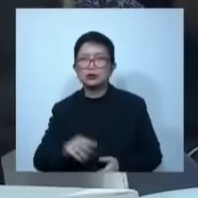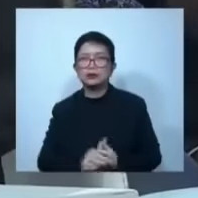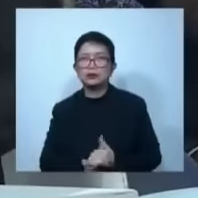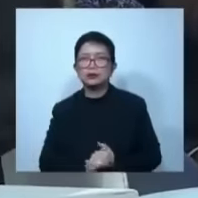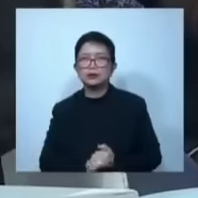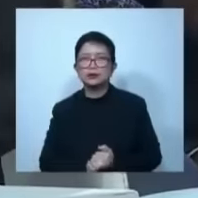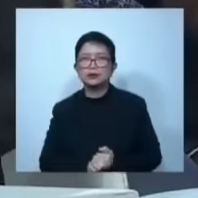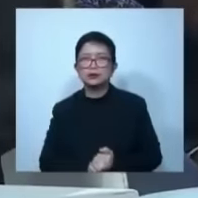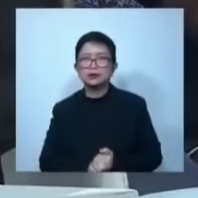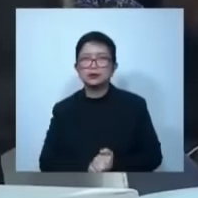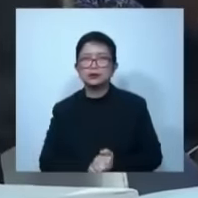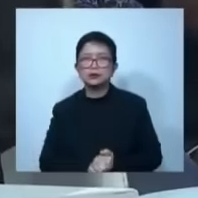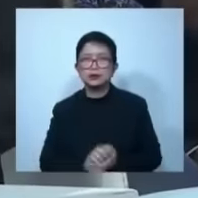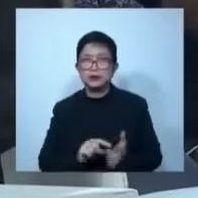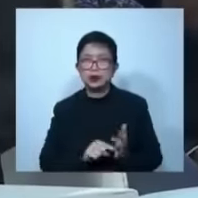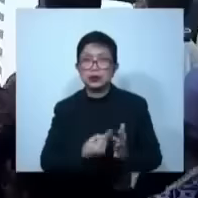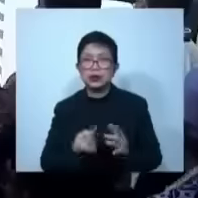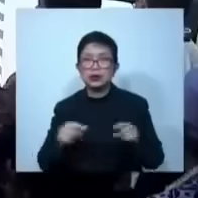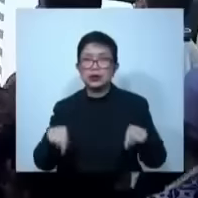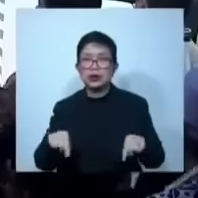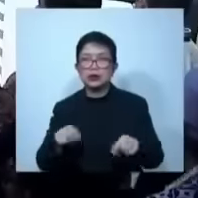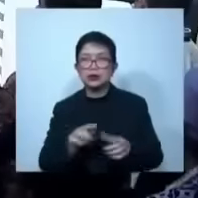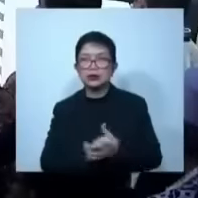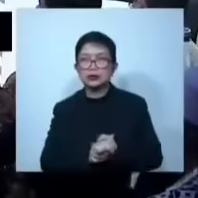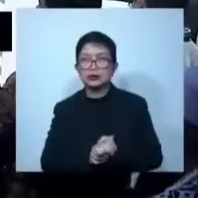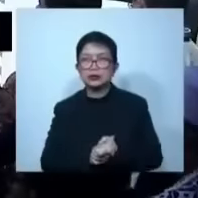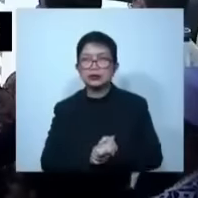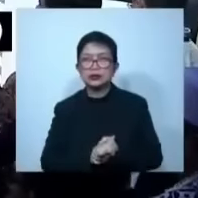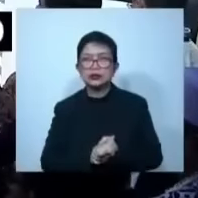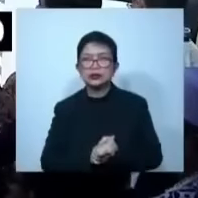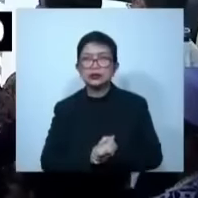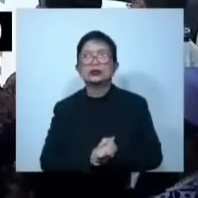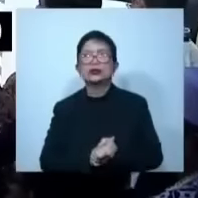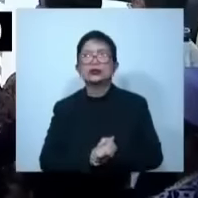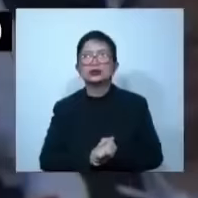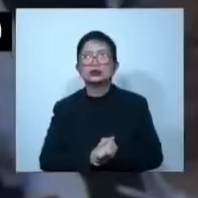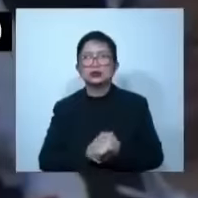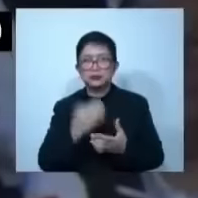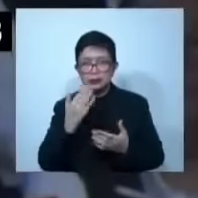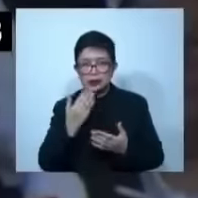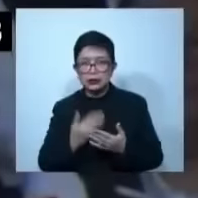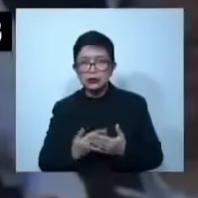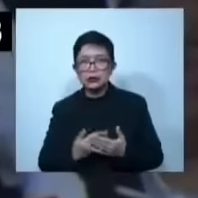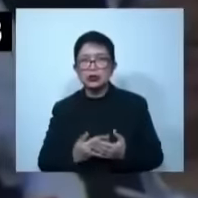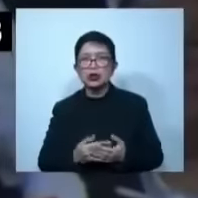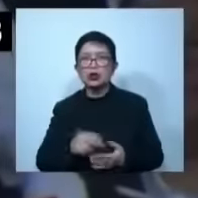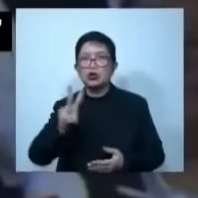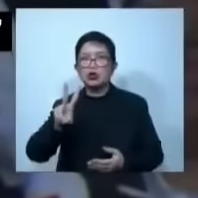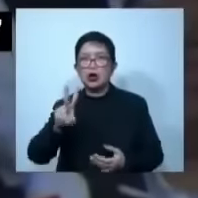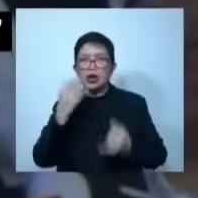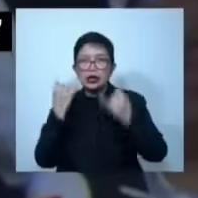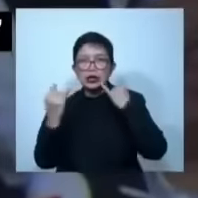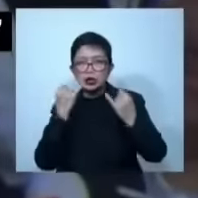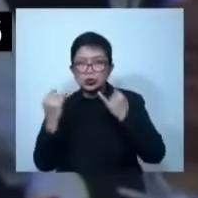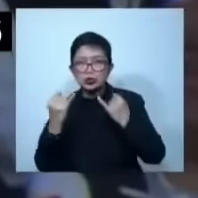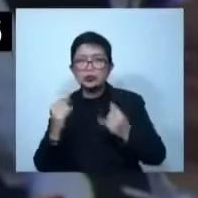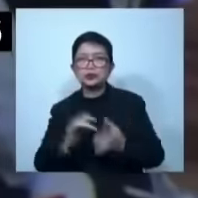selama 2 menit. Waktunya dimulai dari sekarang. Terima kasih, Mbak Sanis. Saya kira 2 isu itu menjadi public